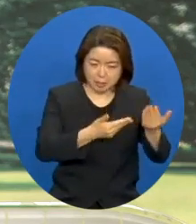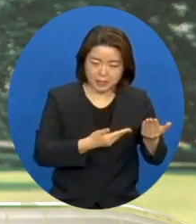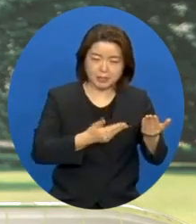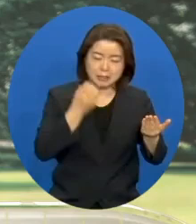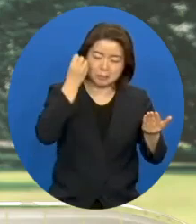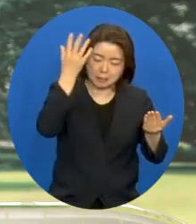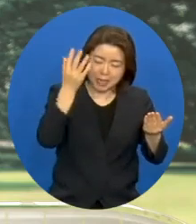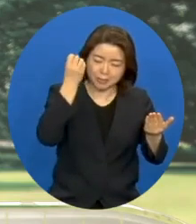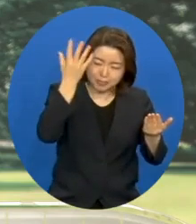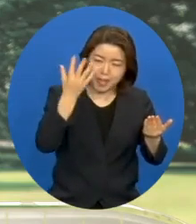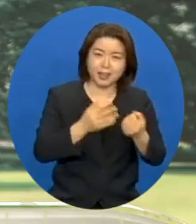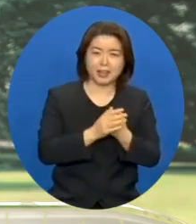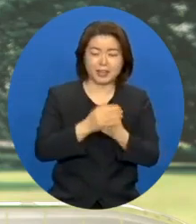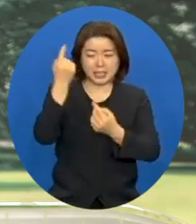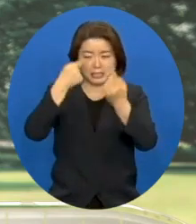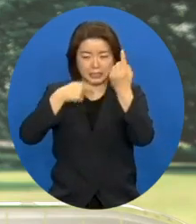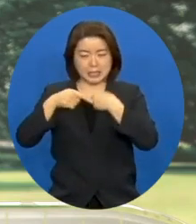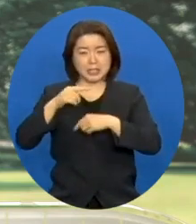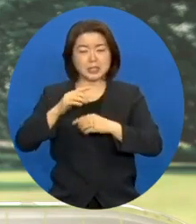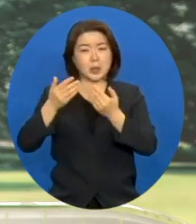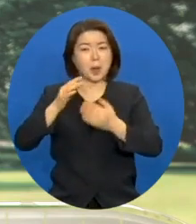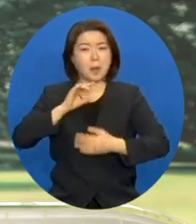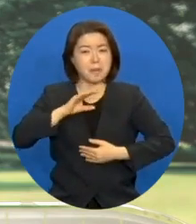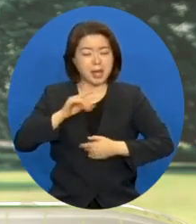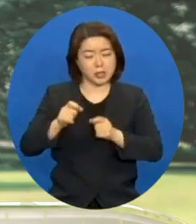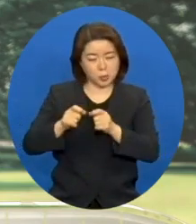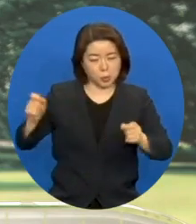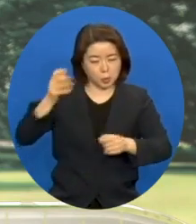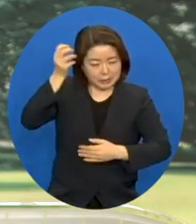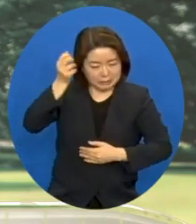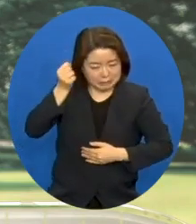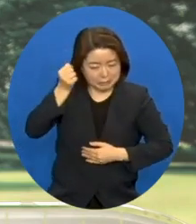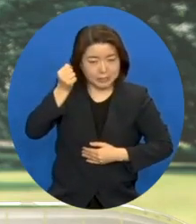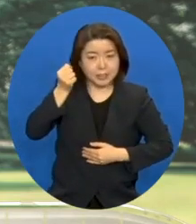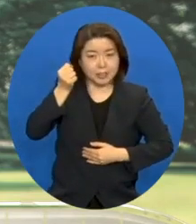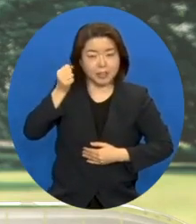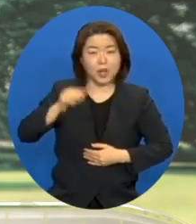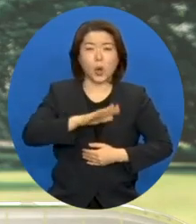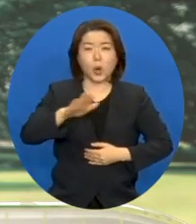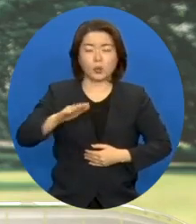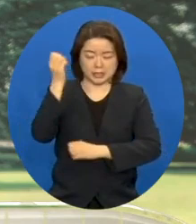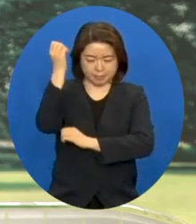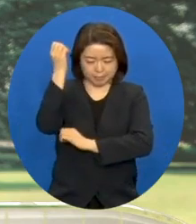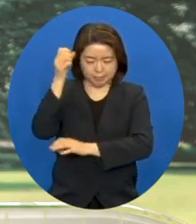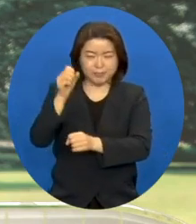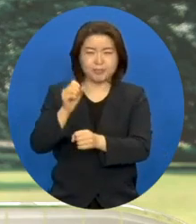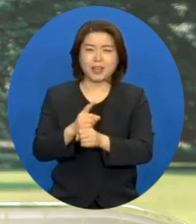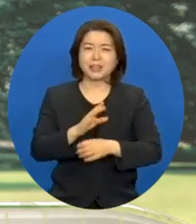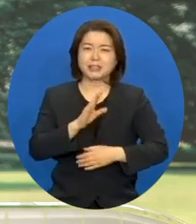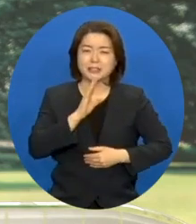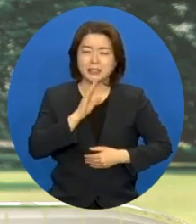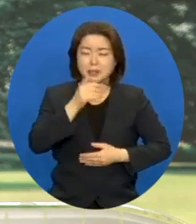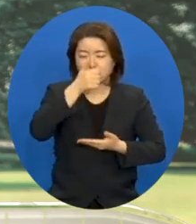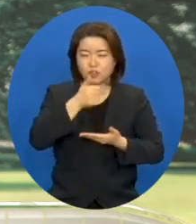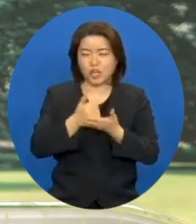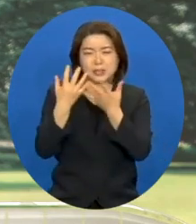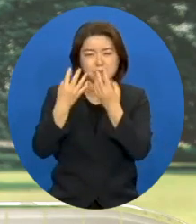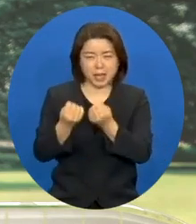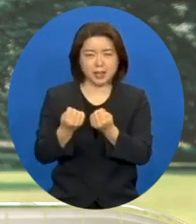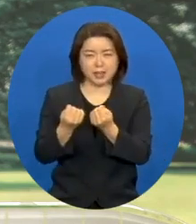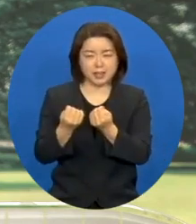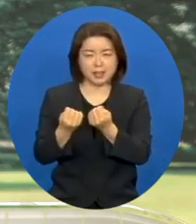잊어버리고 상처받은 것만 오래 기억하는, 우리는 본성상 참 죄가 많은